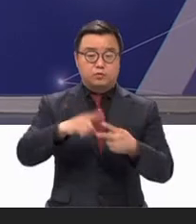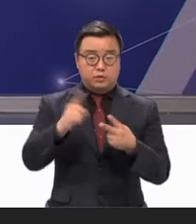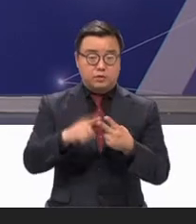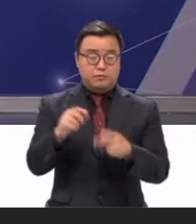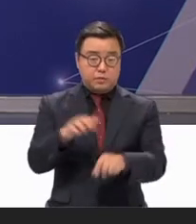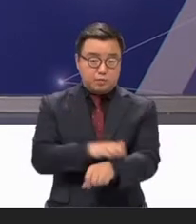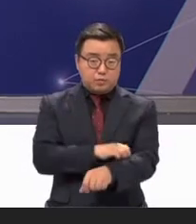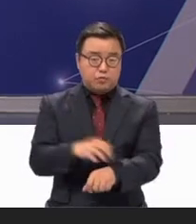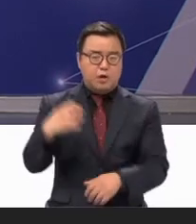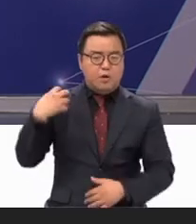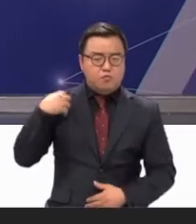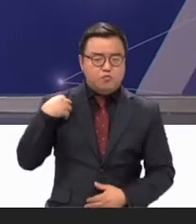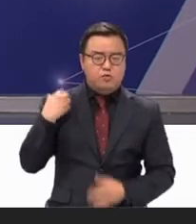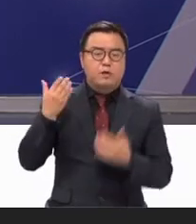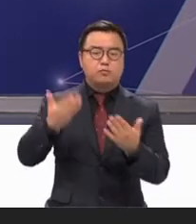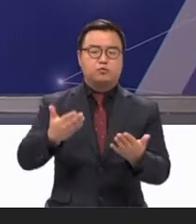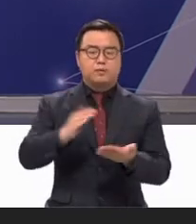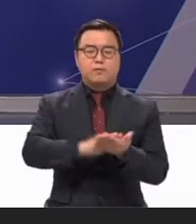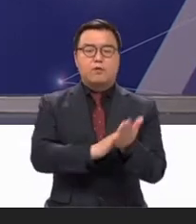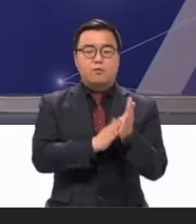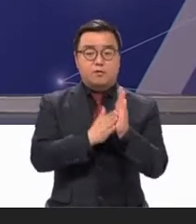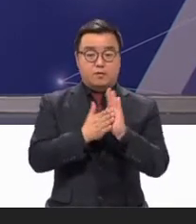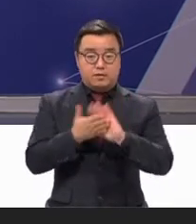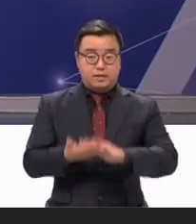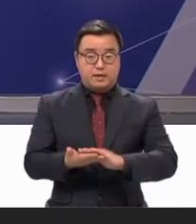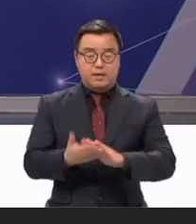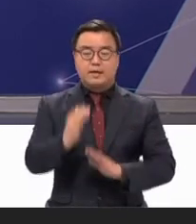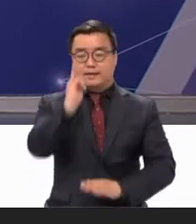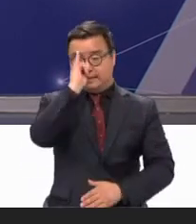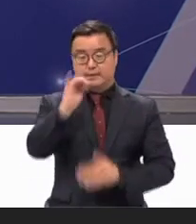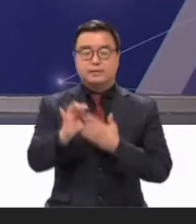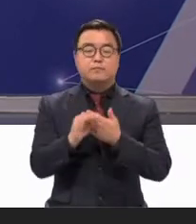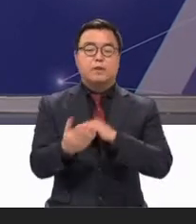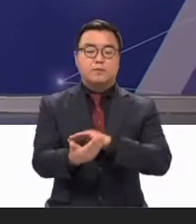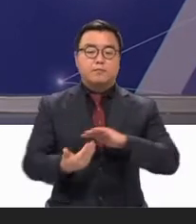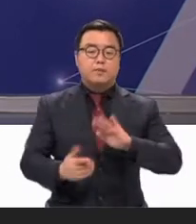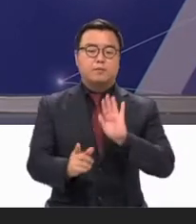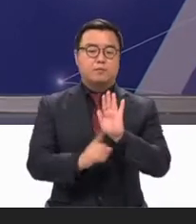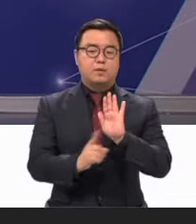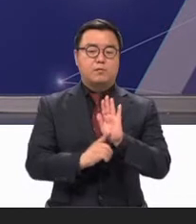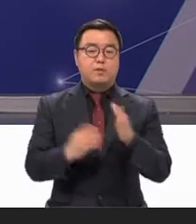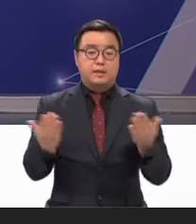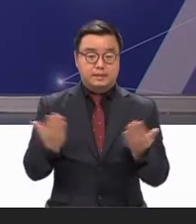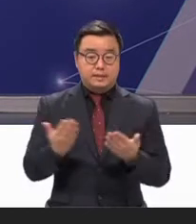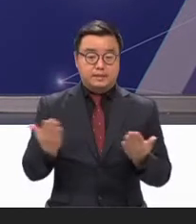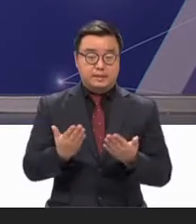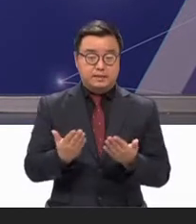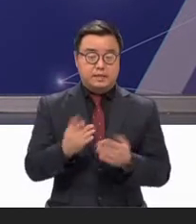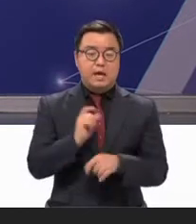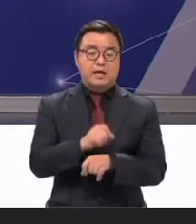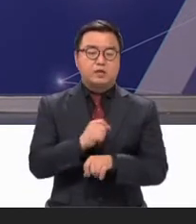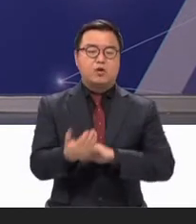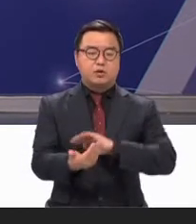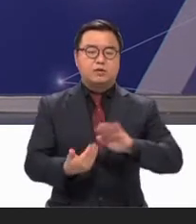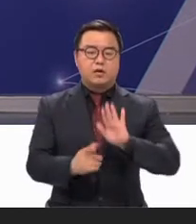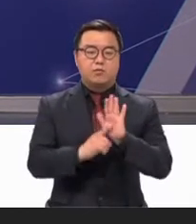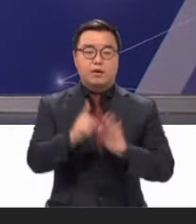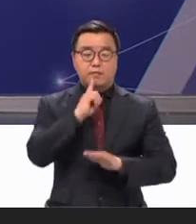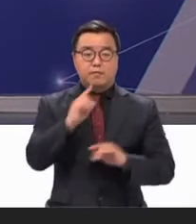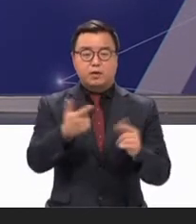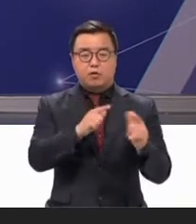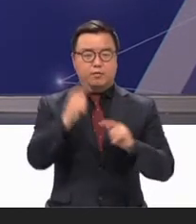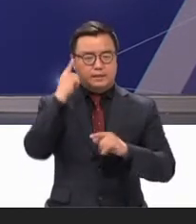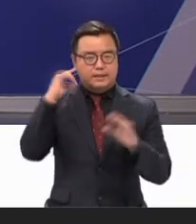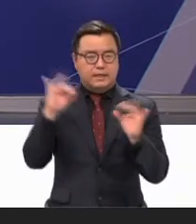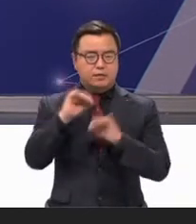불편이나 부담을 주는 변화가 생길 때 국민에게 미리 알리는 걸 행정예고라고 합니다. 네. 그러면 뭐 여러 방면에서 다양한 찬반